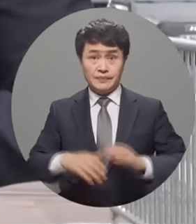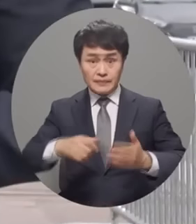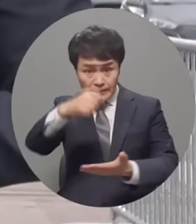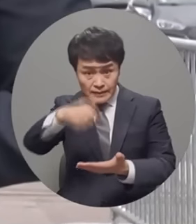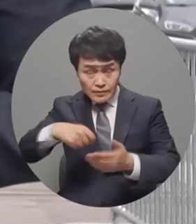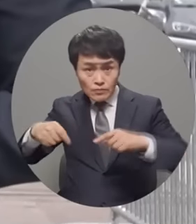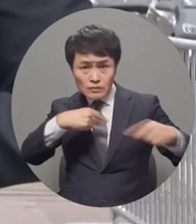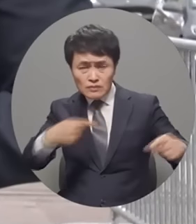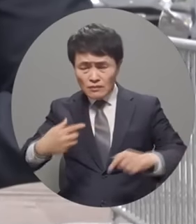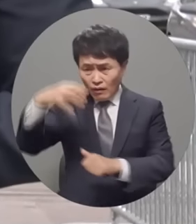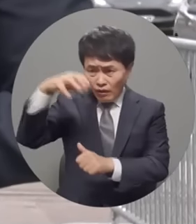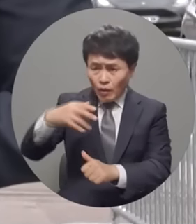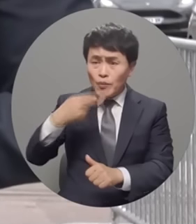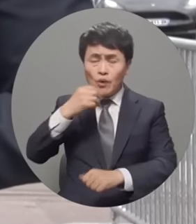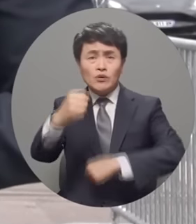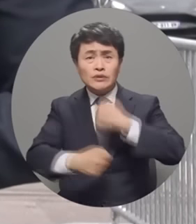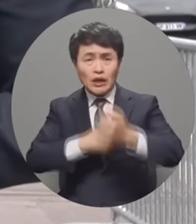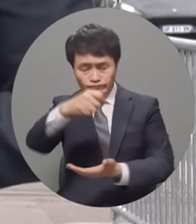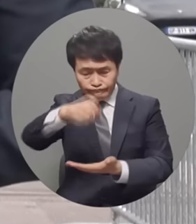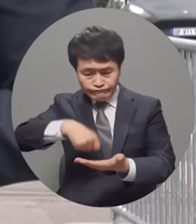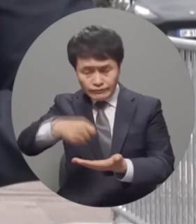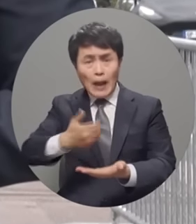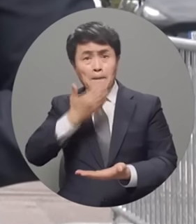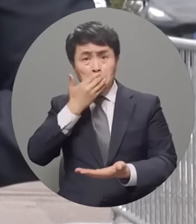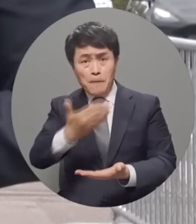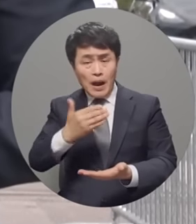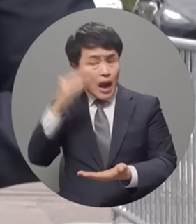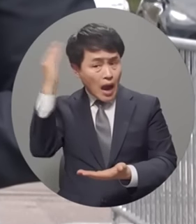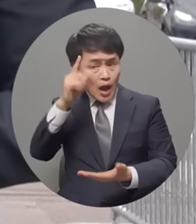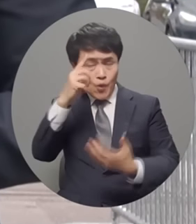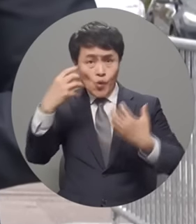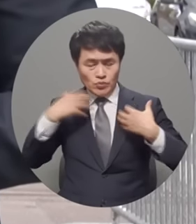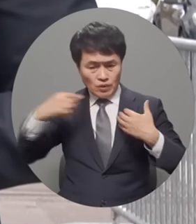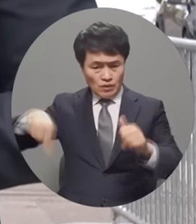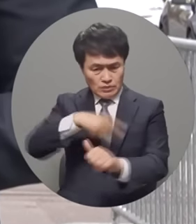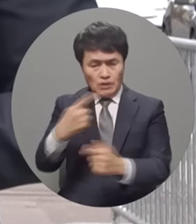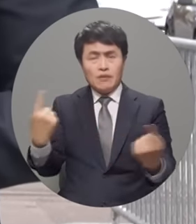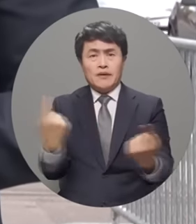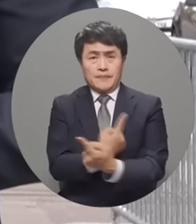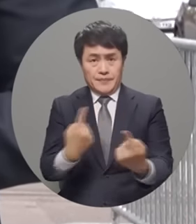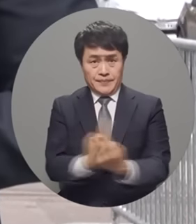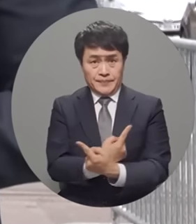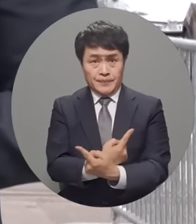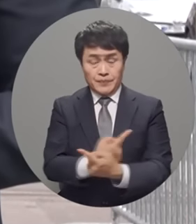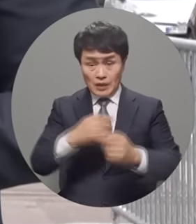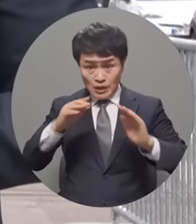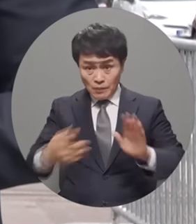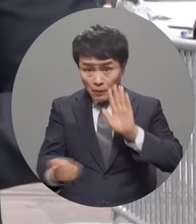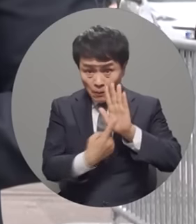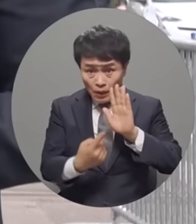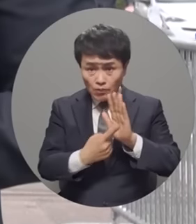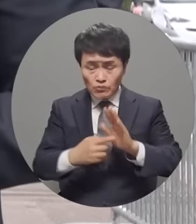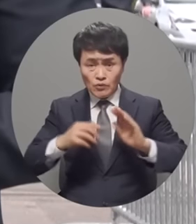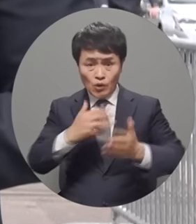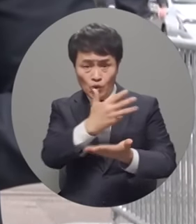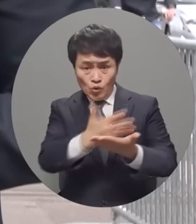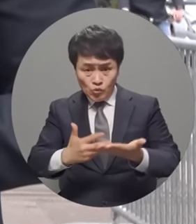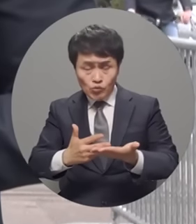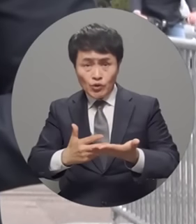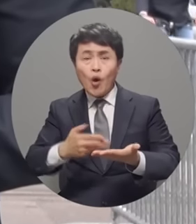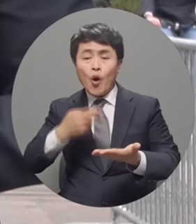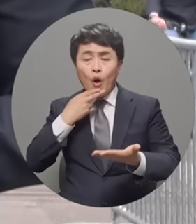정치적 압력 없이 자유롭게 기사를 쓸 수 있도록 한국 정부가 상황을 개선하는 것. 이번 발표를 통해 국경 없는 기자회 측이